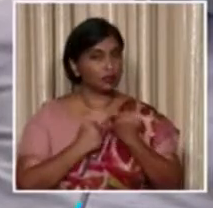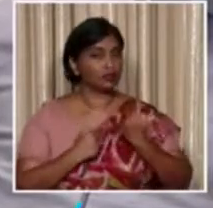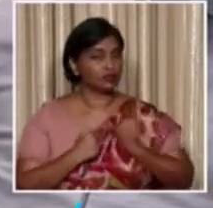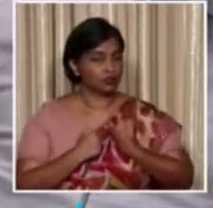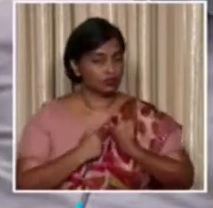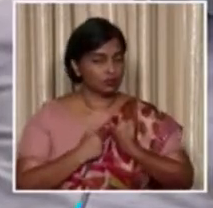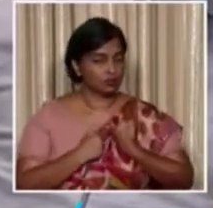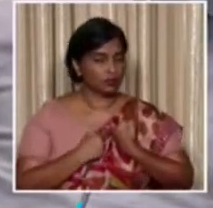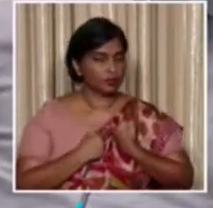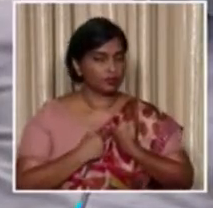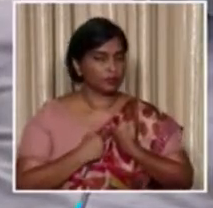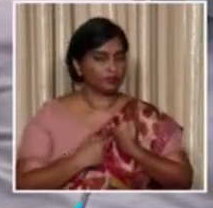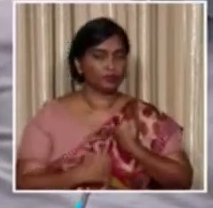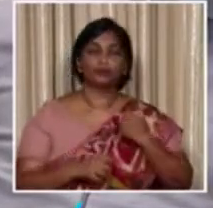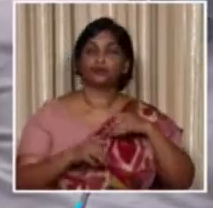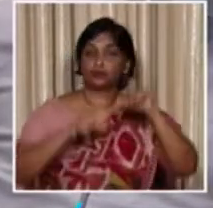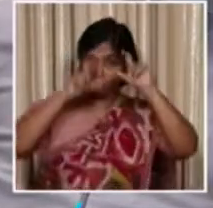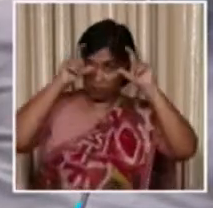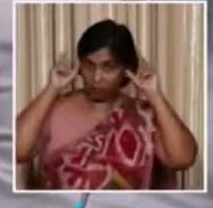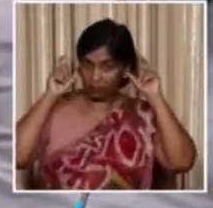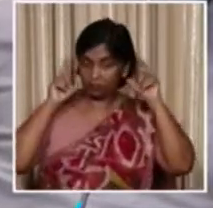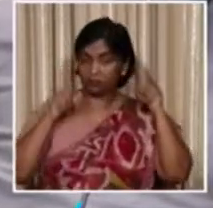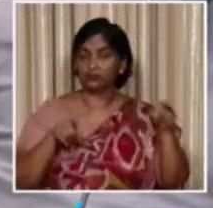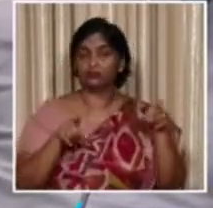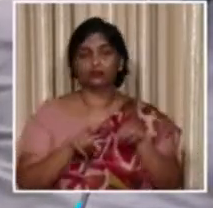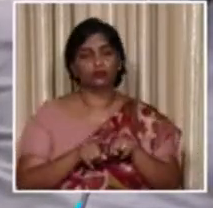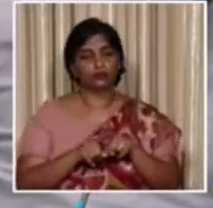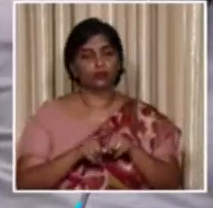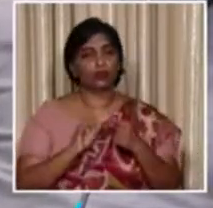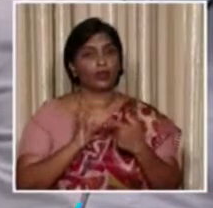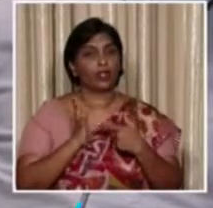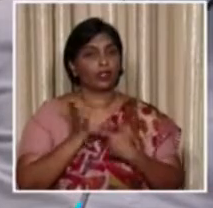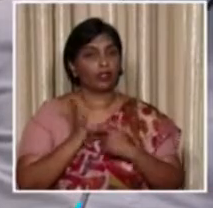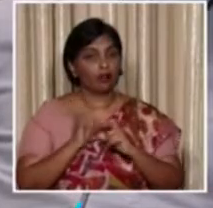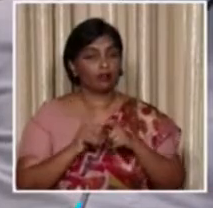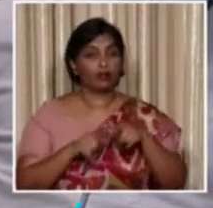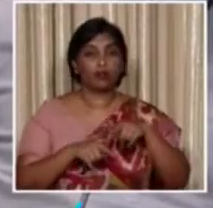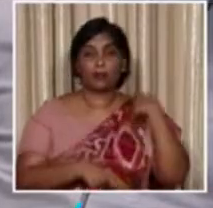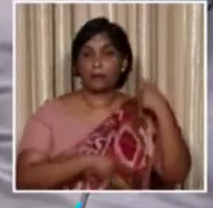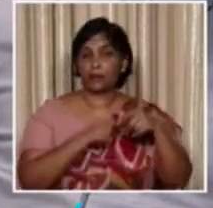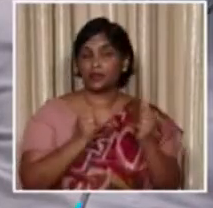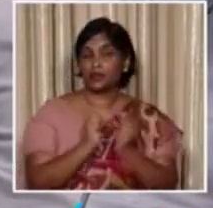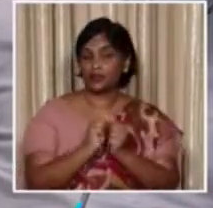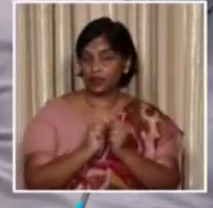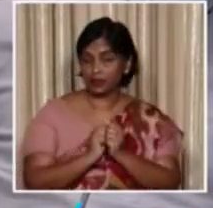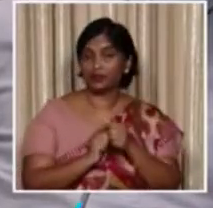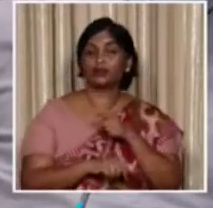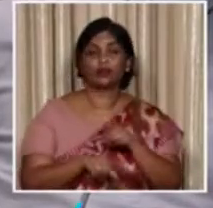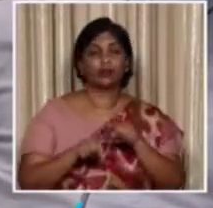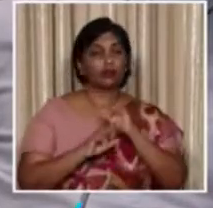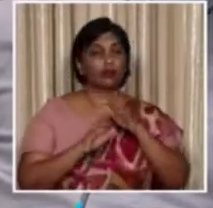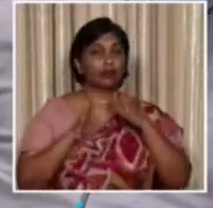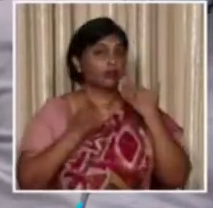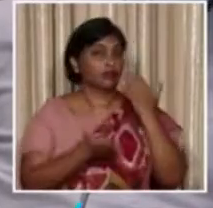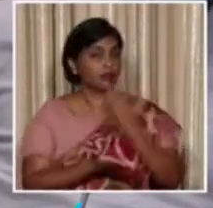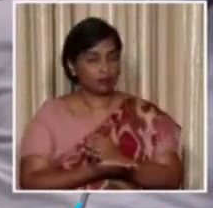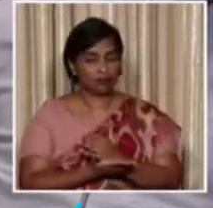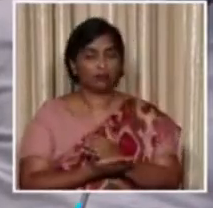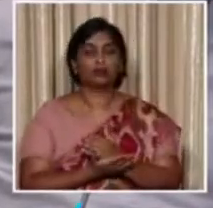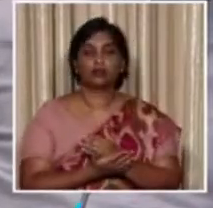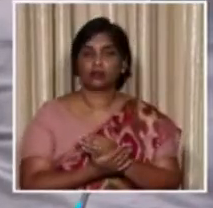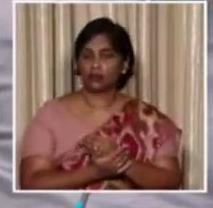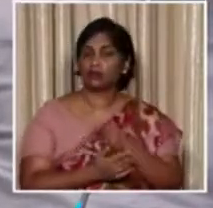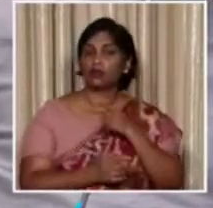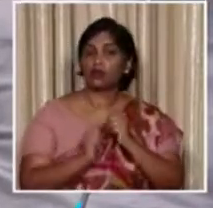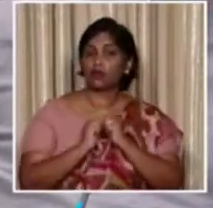වෛද්‍යවරු හෙදි සේවය ඒ වගේම ටෙක්නීෂියම්ලා මේ මැෂින් වල වැඩ කරන අය මේ අය නවත්වා ගැනීම සම්බන්ධයෙන්